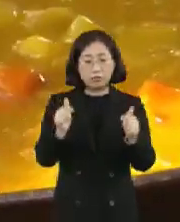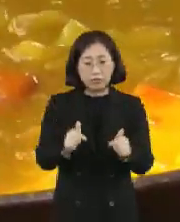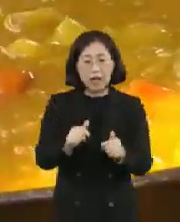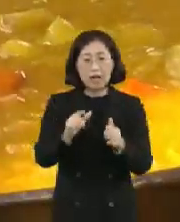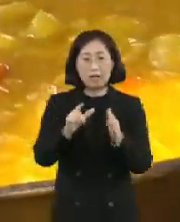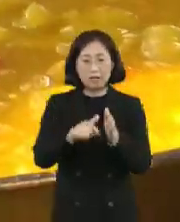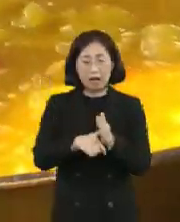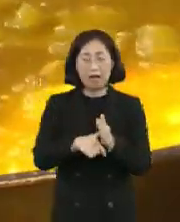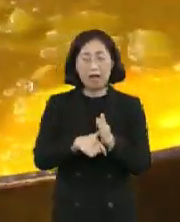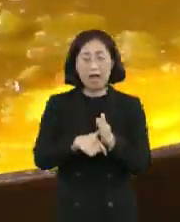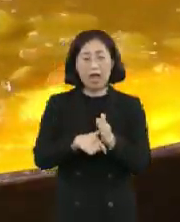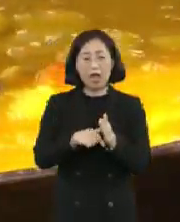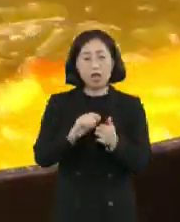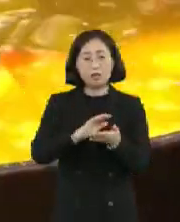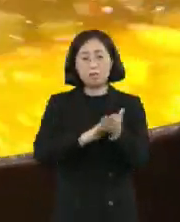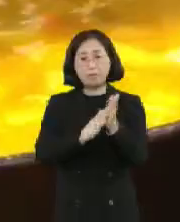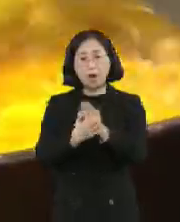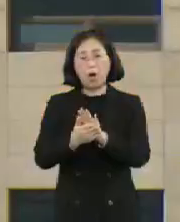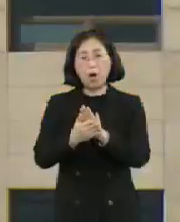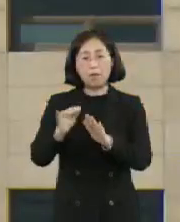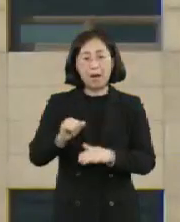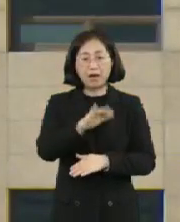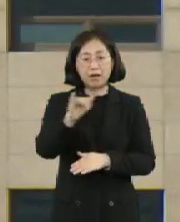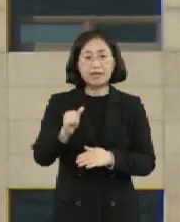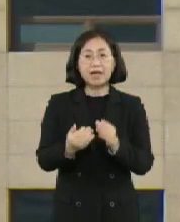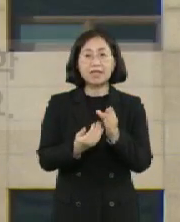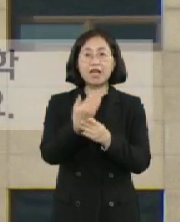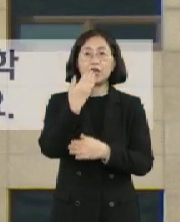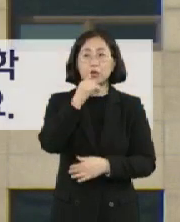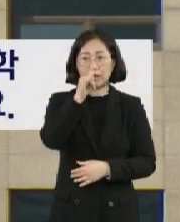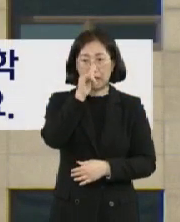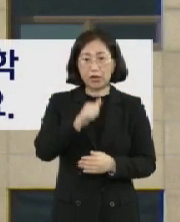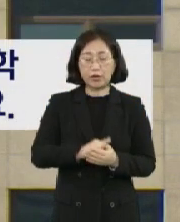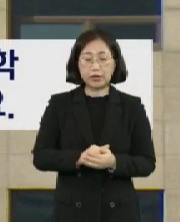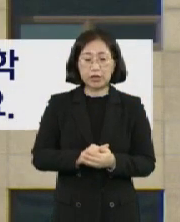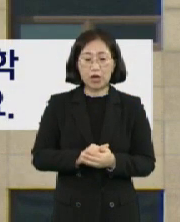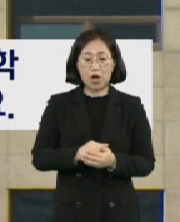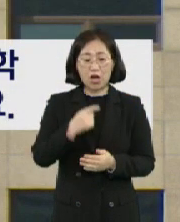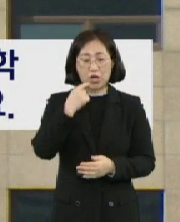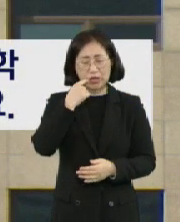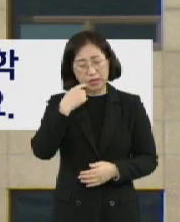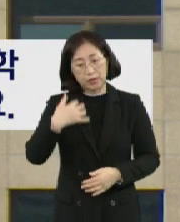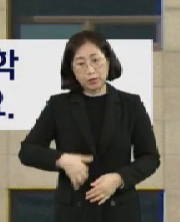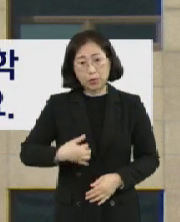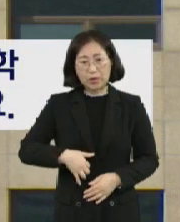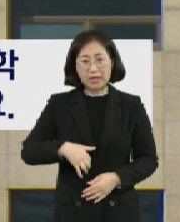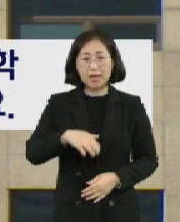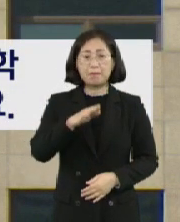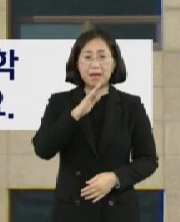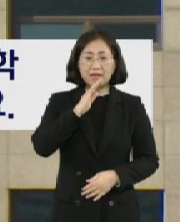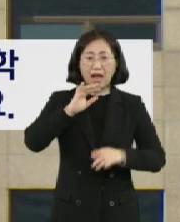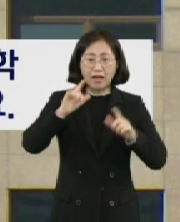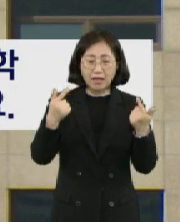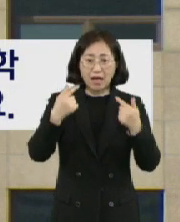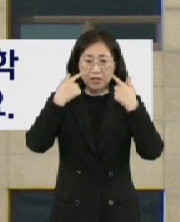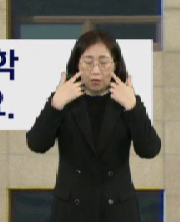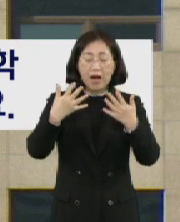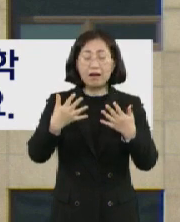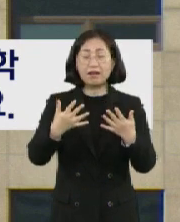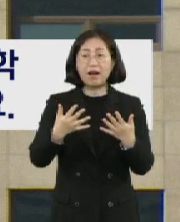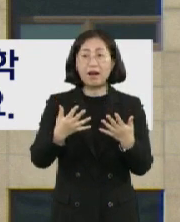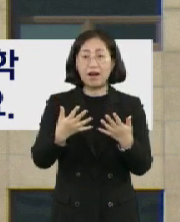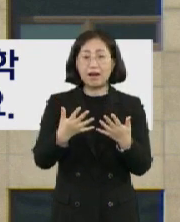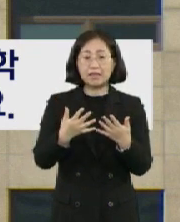이 과정에서 변질 가능성을 조사 중입니다. 식중독이다 아니다가 정확하게 판명난 게 없기 때문에